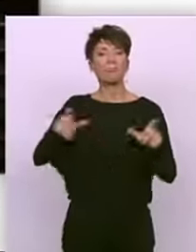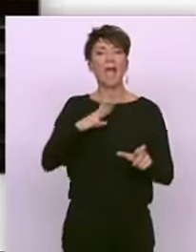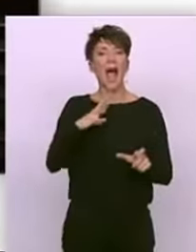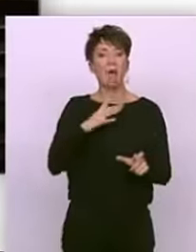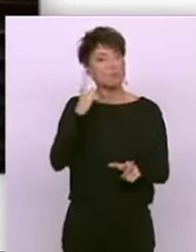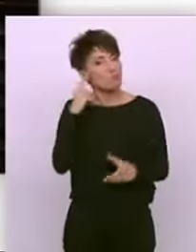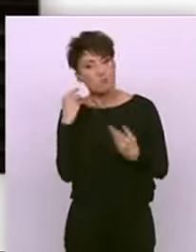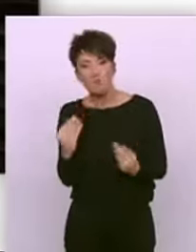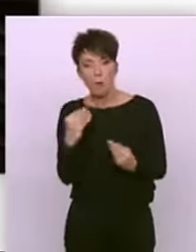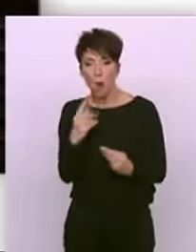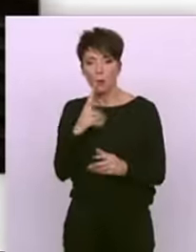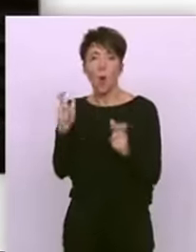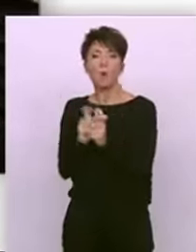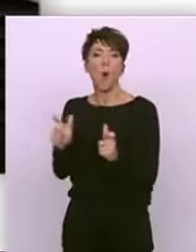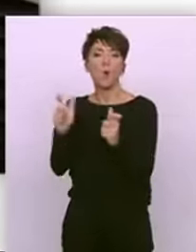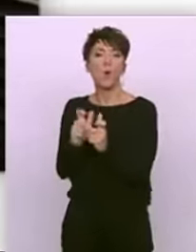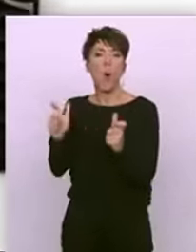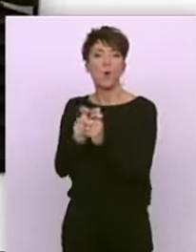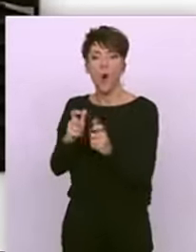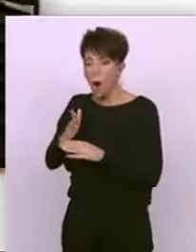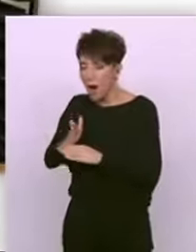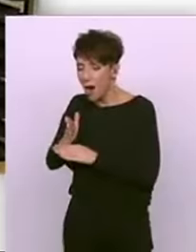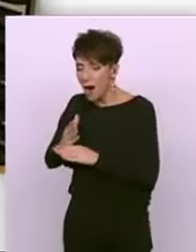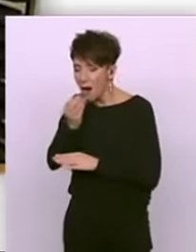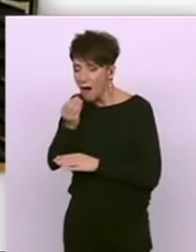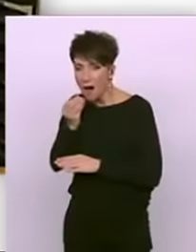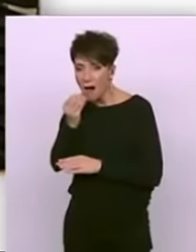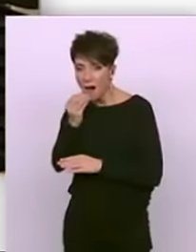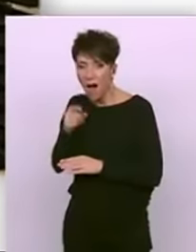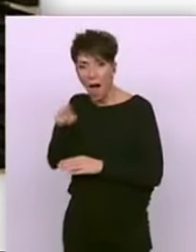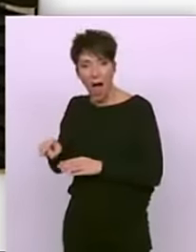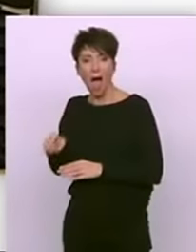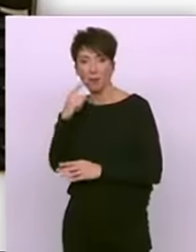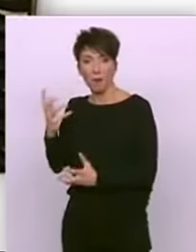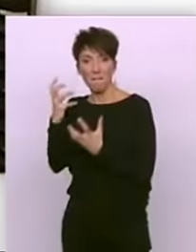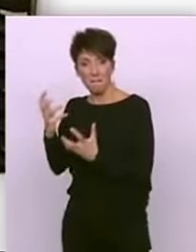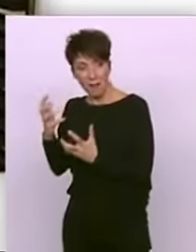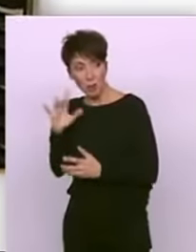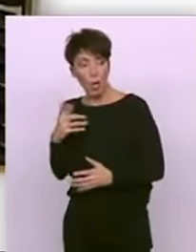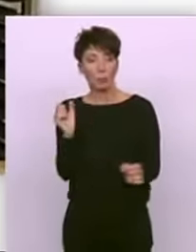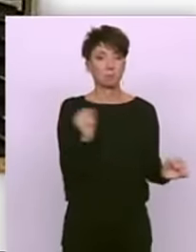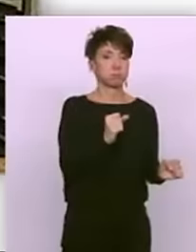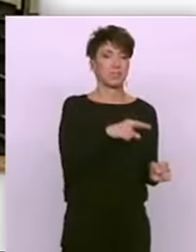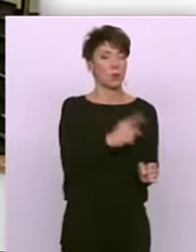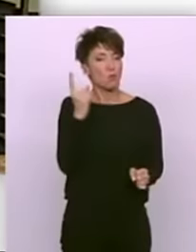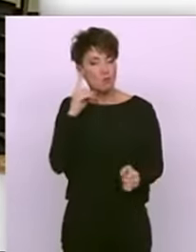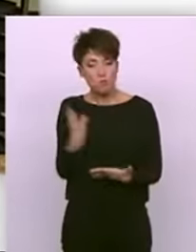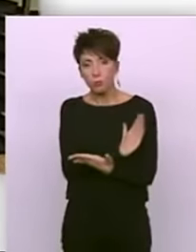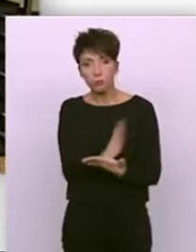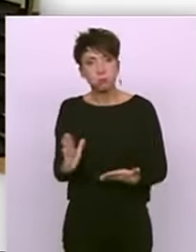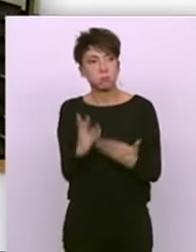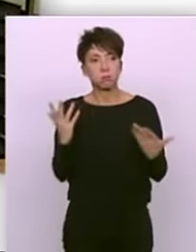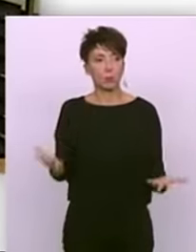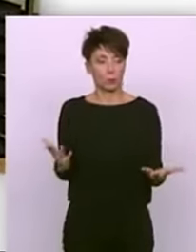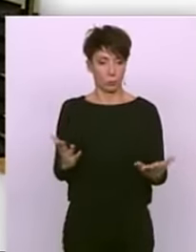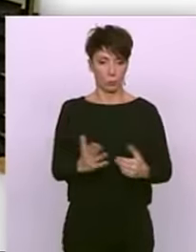το χωριάτικο ψωμί, το ψωμί το πολυτελείας που αγόρασε από το φούρνο της γειτονιάς ή από ένα άλλο σημείο πώλησης, είναι φρέσκο και όχι κατεψυγμένο?